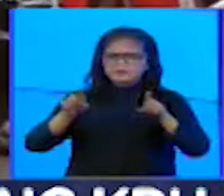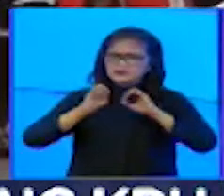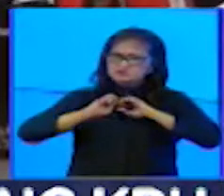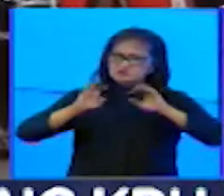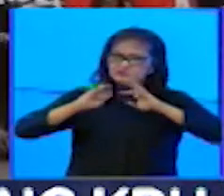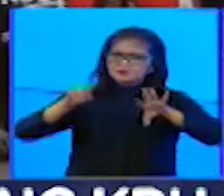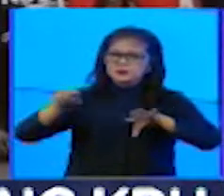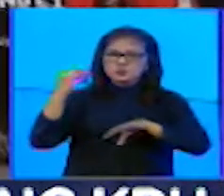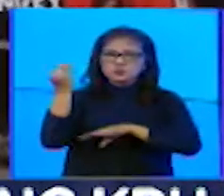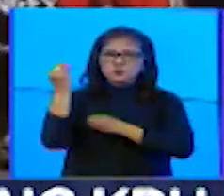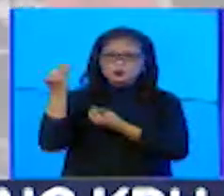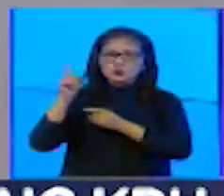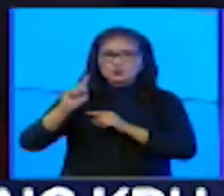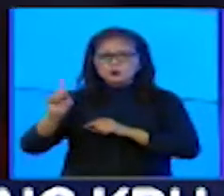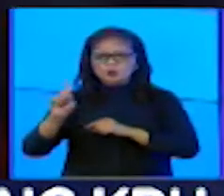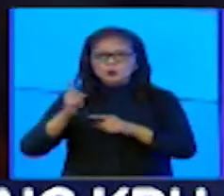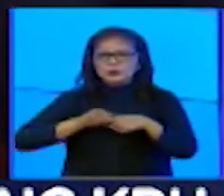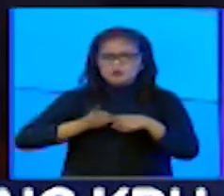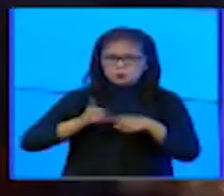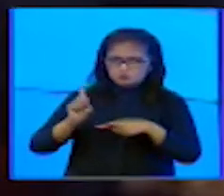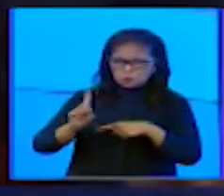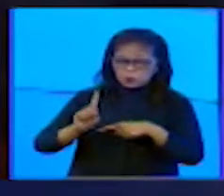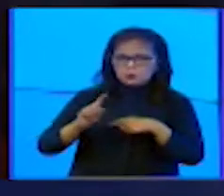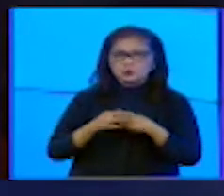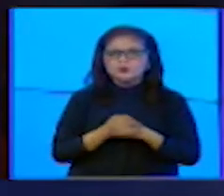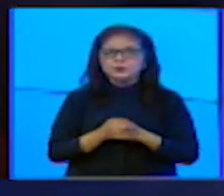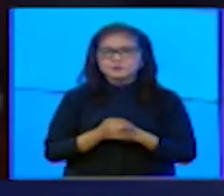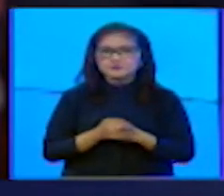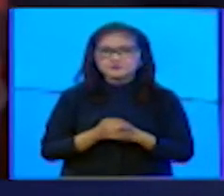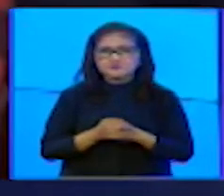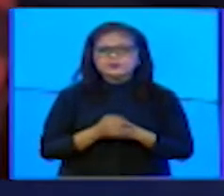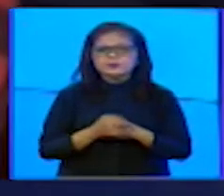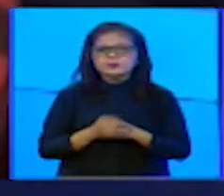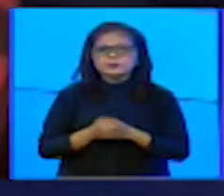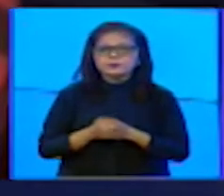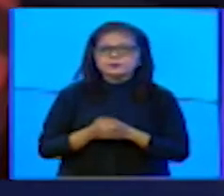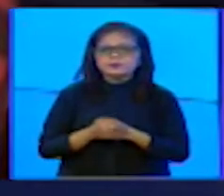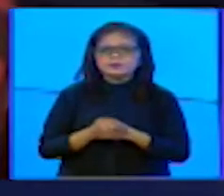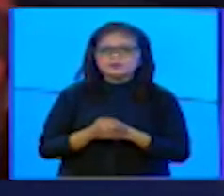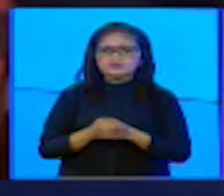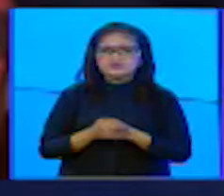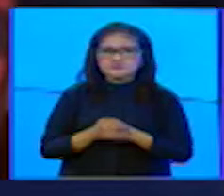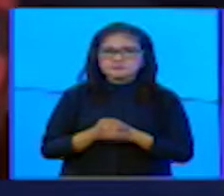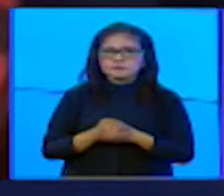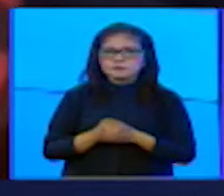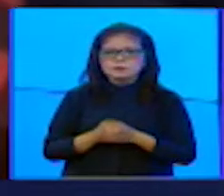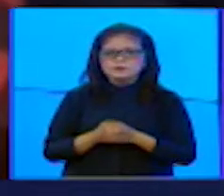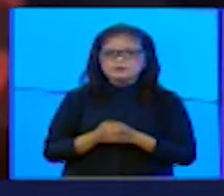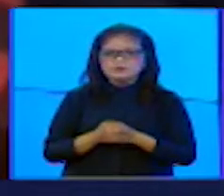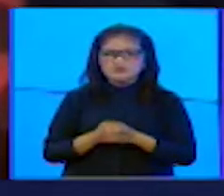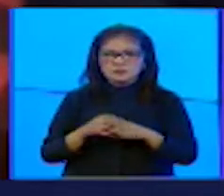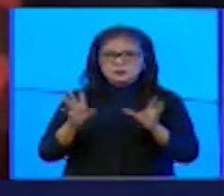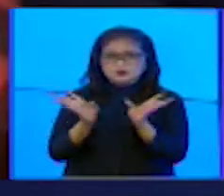hasil hitung manual KPU. Akan hasil hitung cepat sementara atau berdasarkan hasil hitung